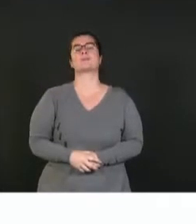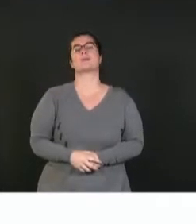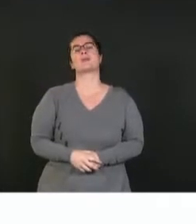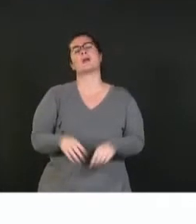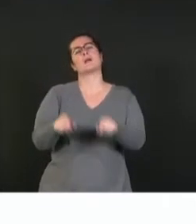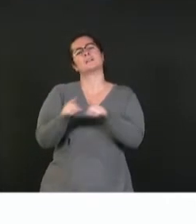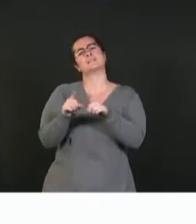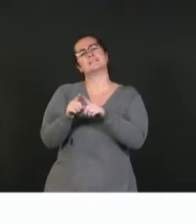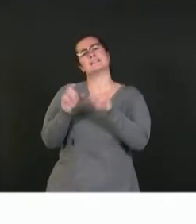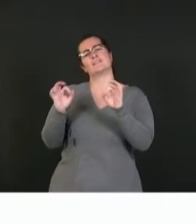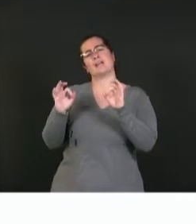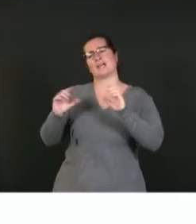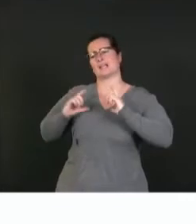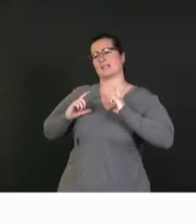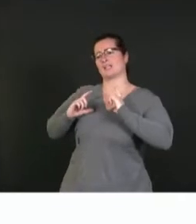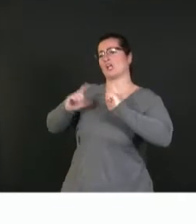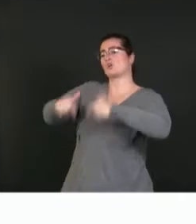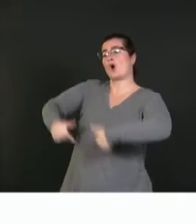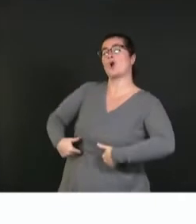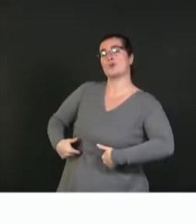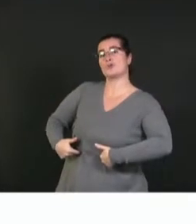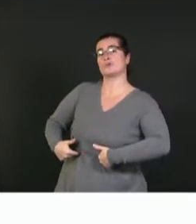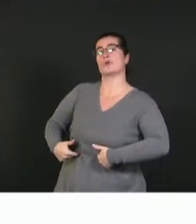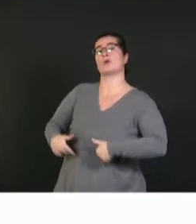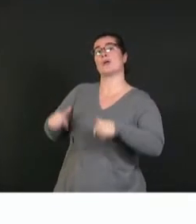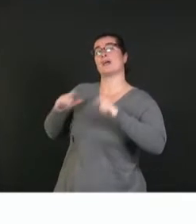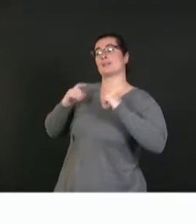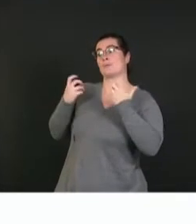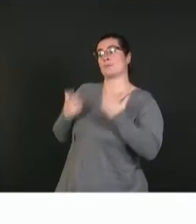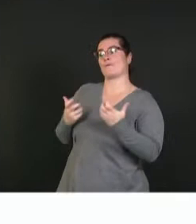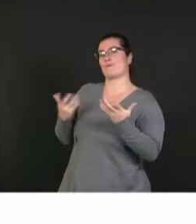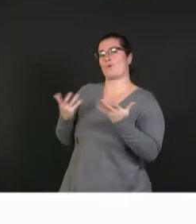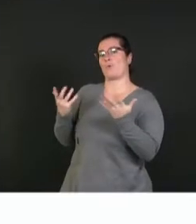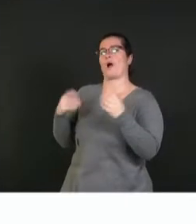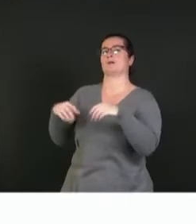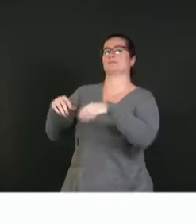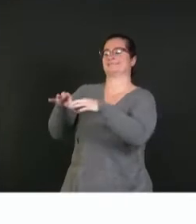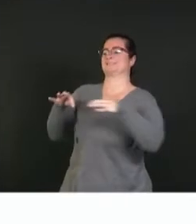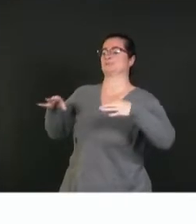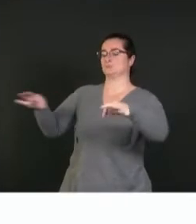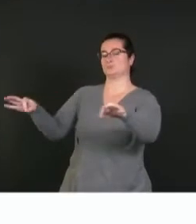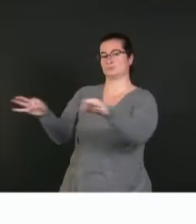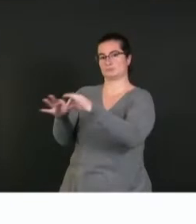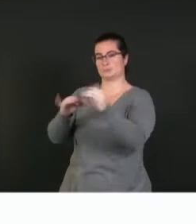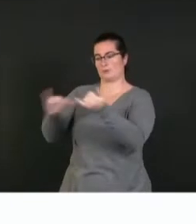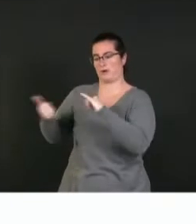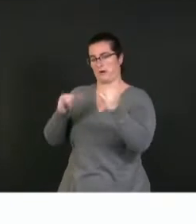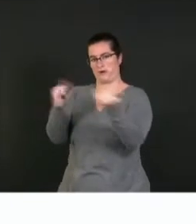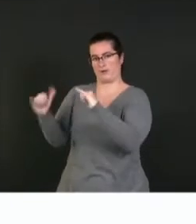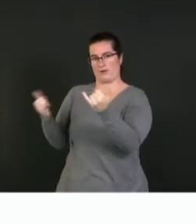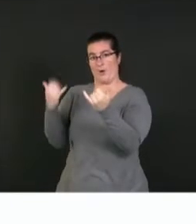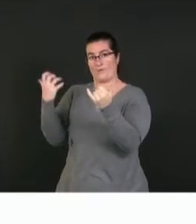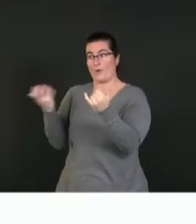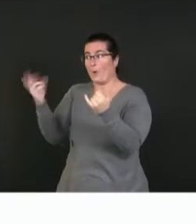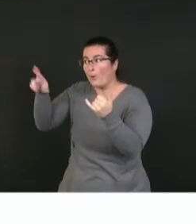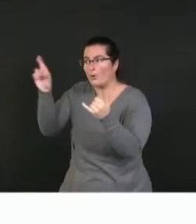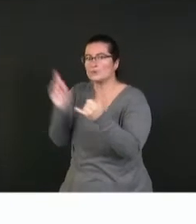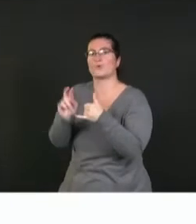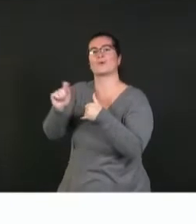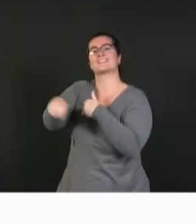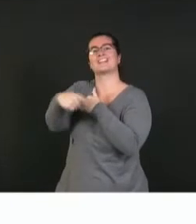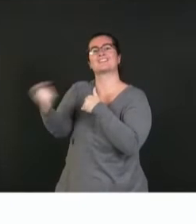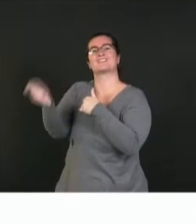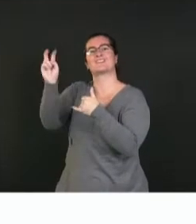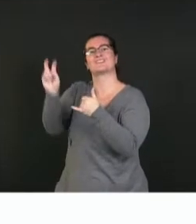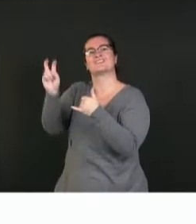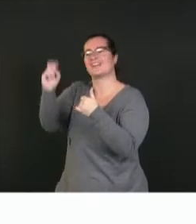sur les écoles, de végétalisation des cours d'école. Et là, pour le coup, est-ce que vous